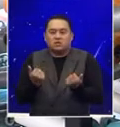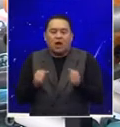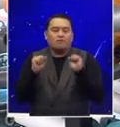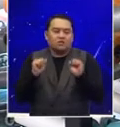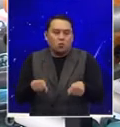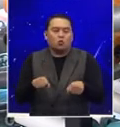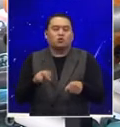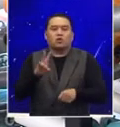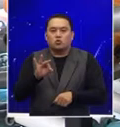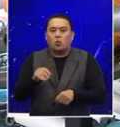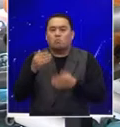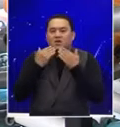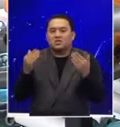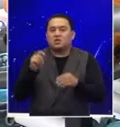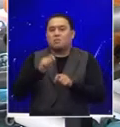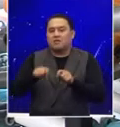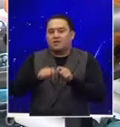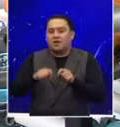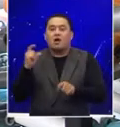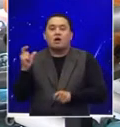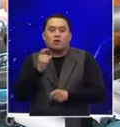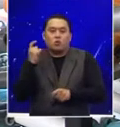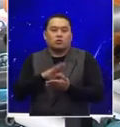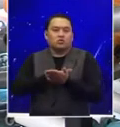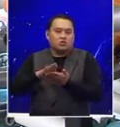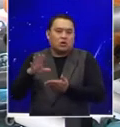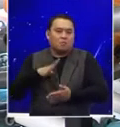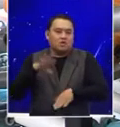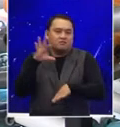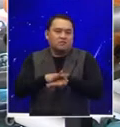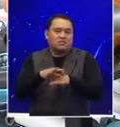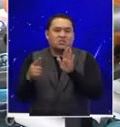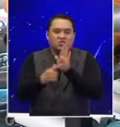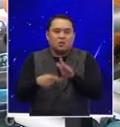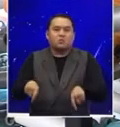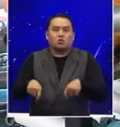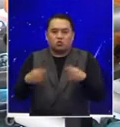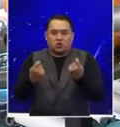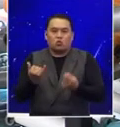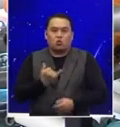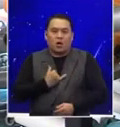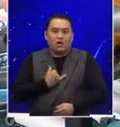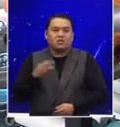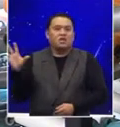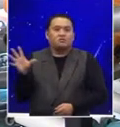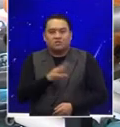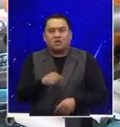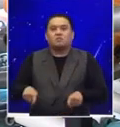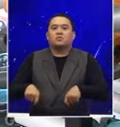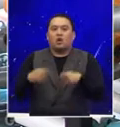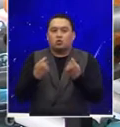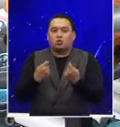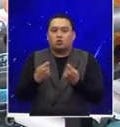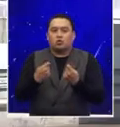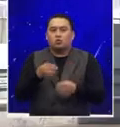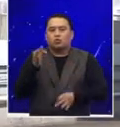Вот последняя проверка экологии, будем говорить, да, они выявили 7 нарушений у нас. Все 7 проверок мы